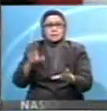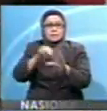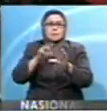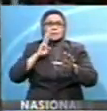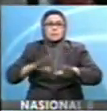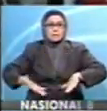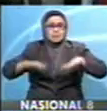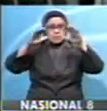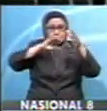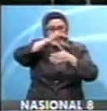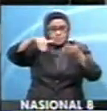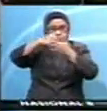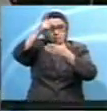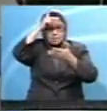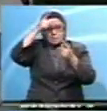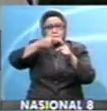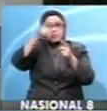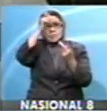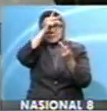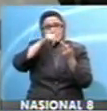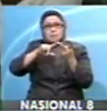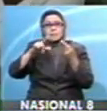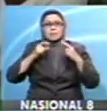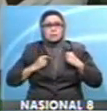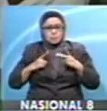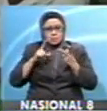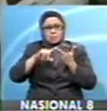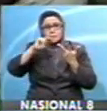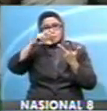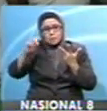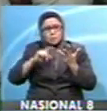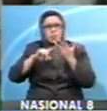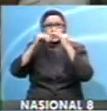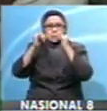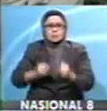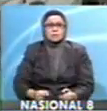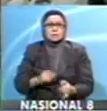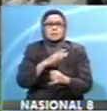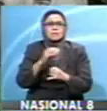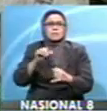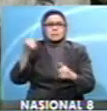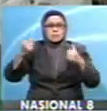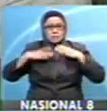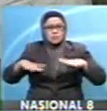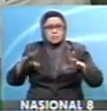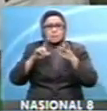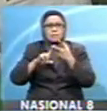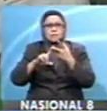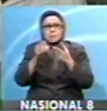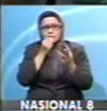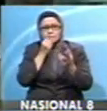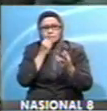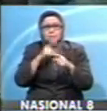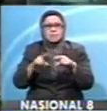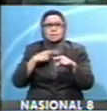negeri ini sama ada daripada kerajaan swasta ngo mahupun perseorangan selain pakaian makanan penduduk Tidak